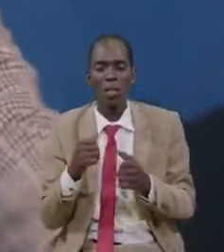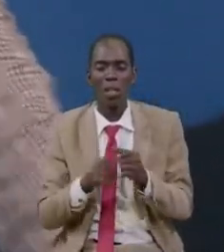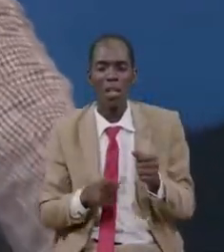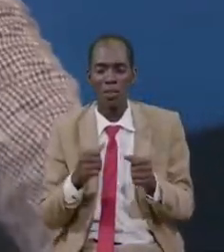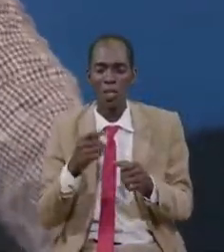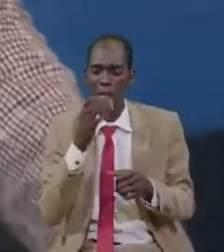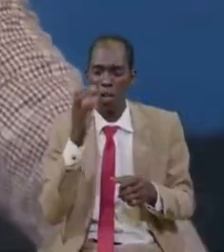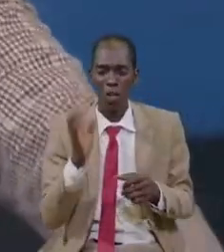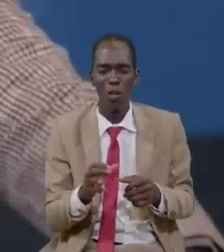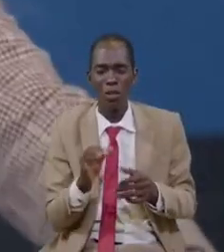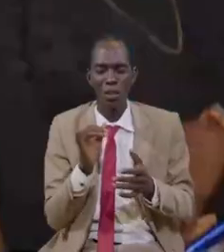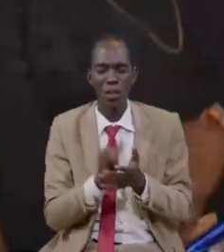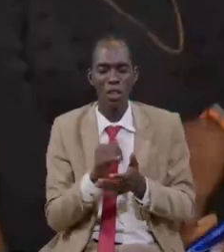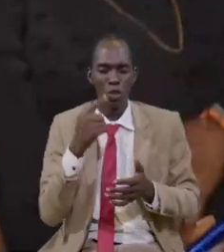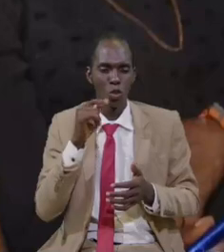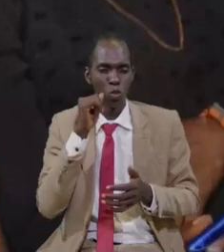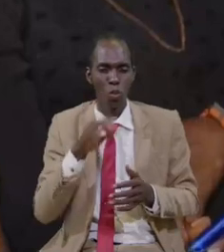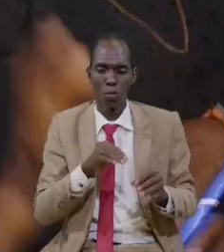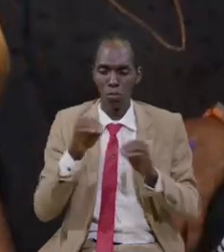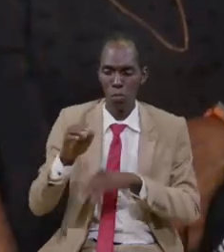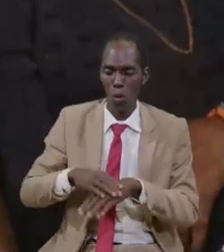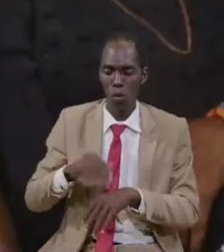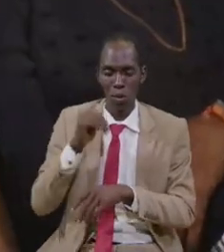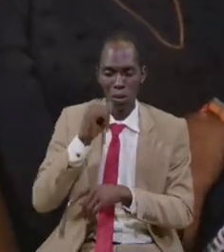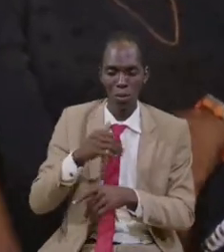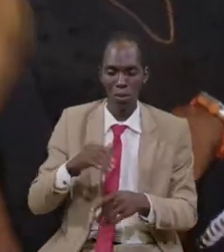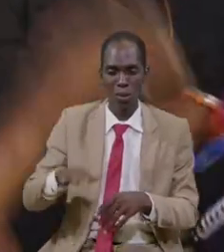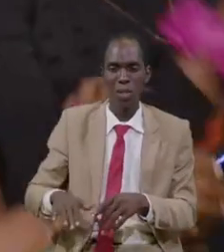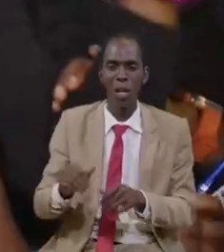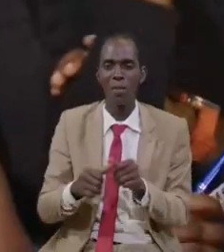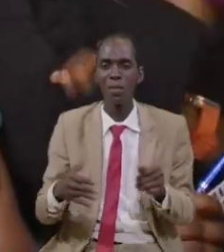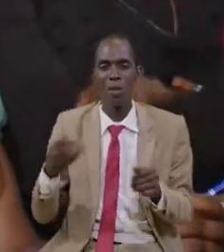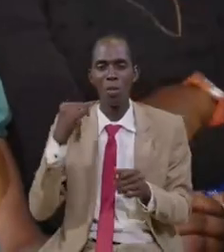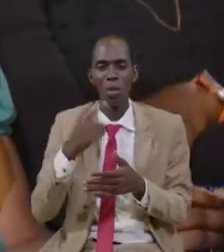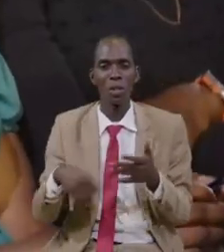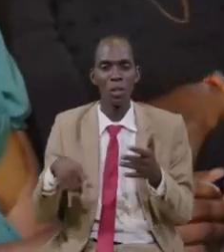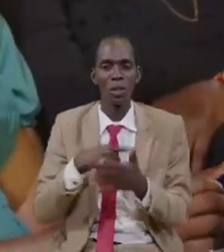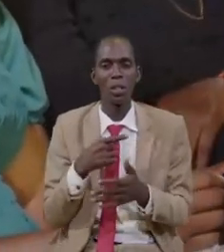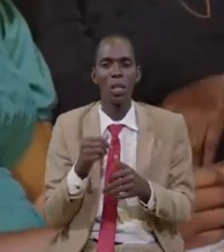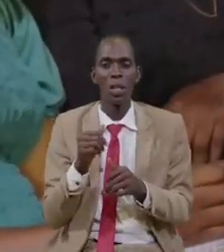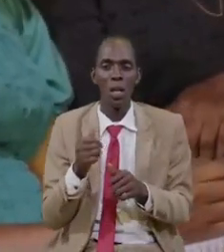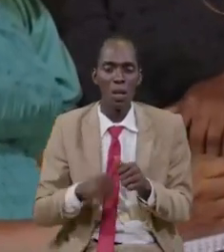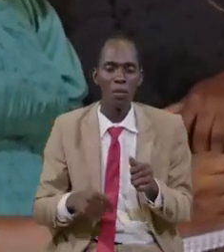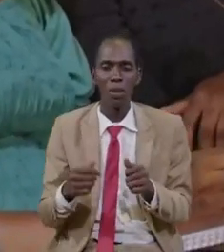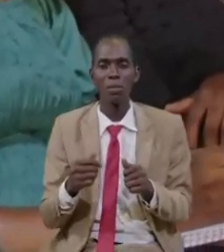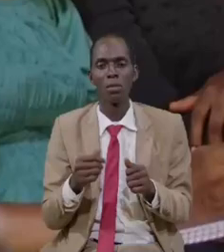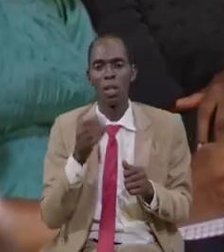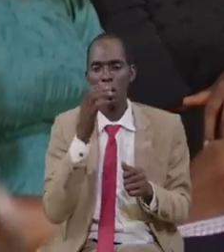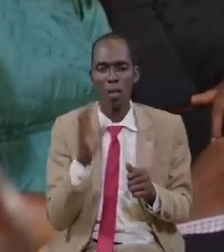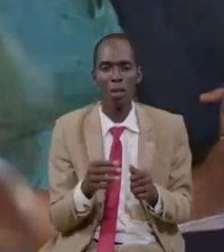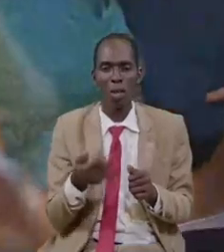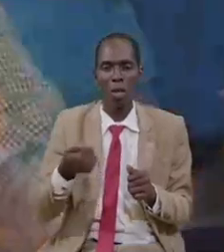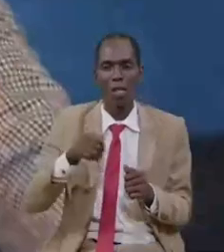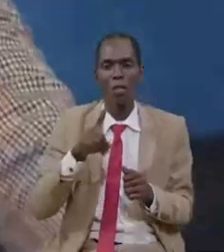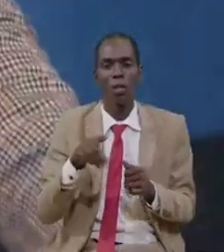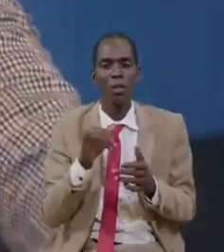elle, tout a été brisé, annulé. Toute malédiction que quiconque a placée sur toi